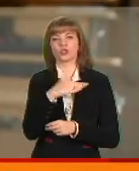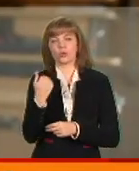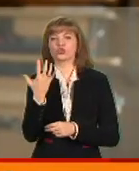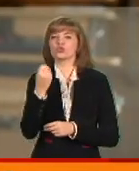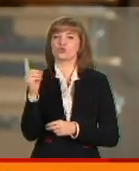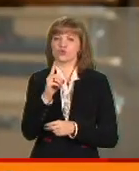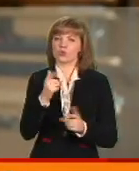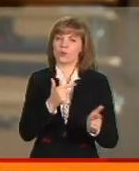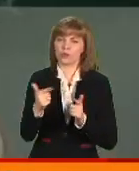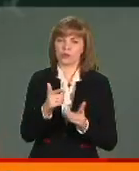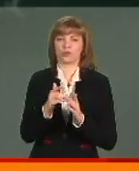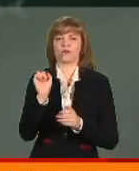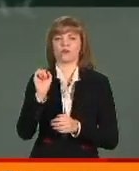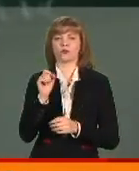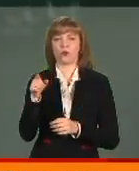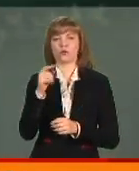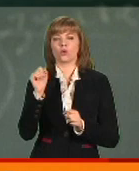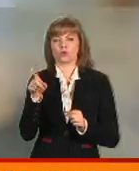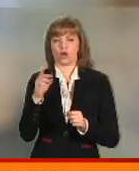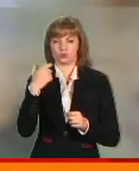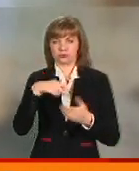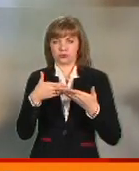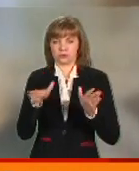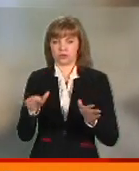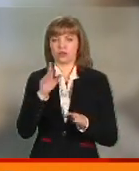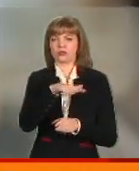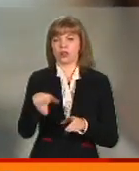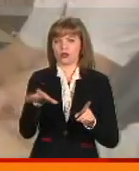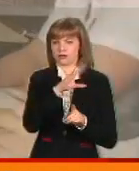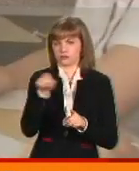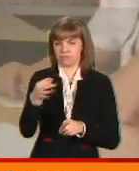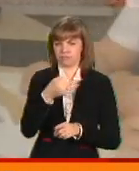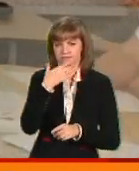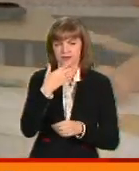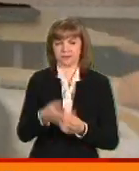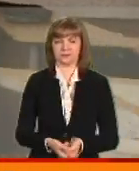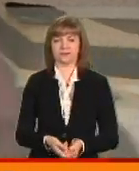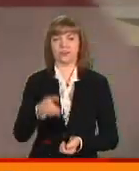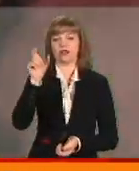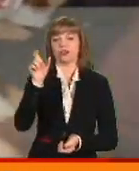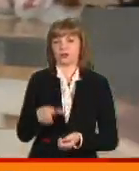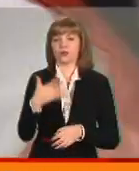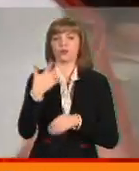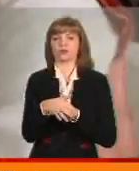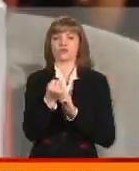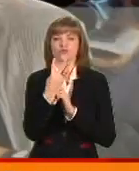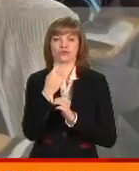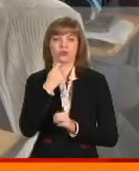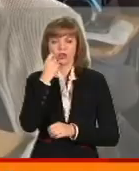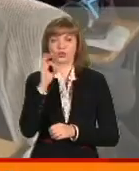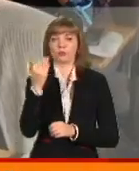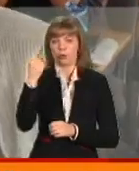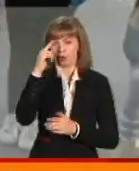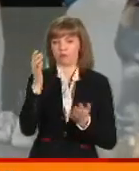еще что-то подготовить? Может, он как-то раскрылся, дети к нему так потянулись. Ростикові вже 14. Про